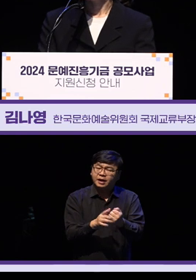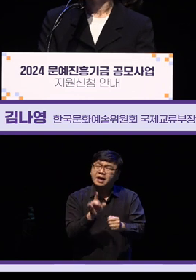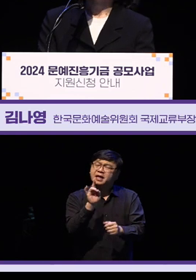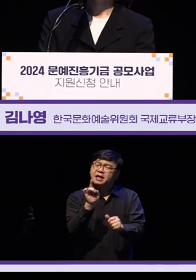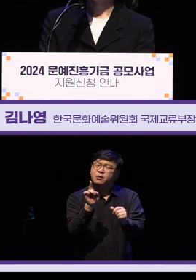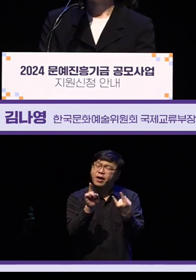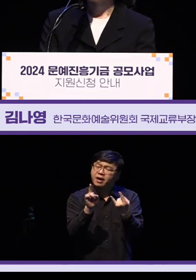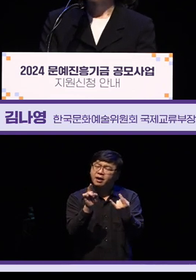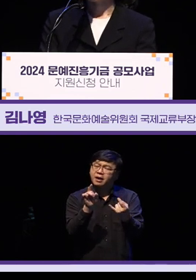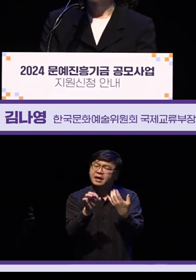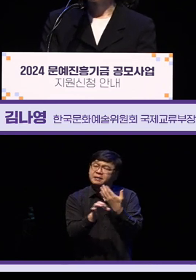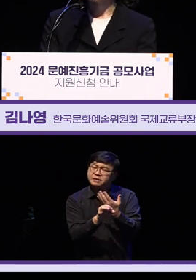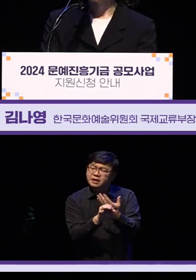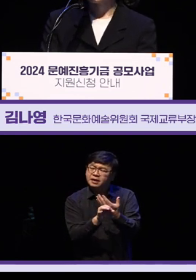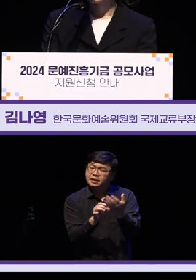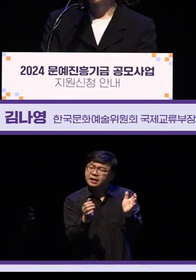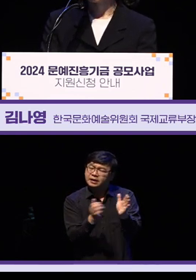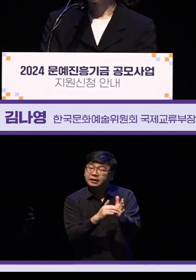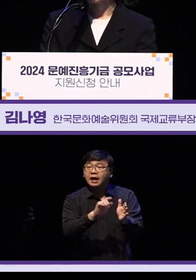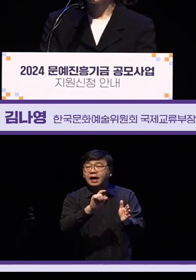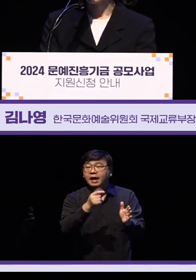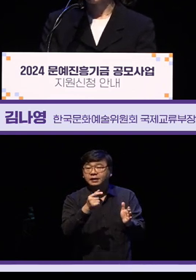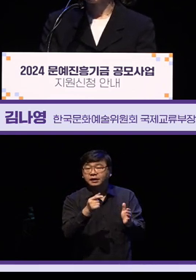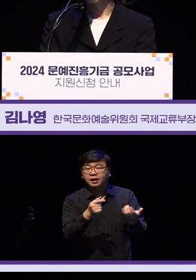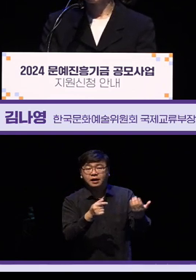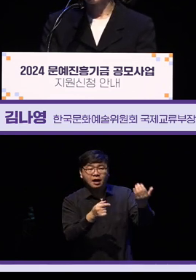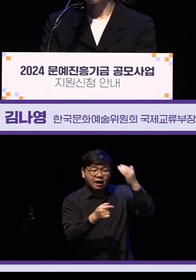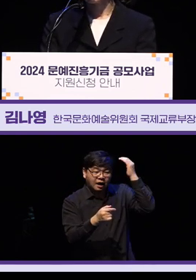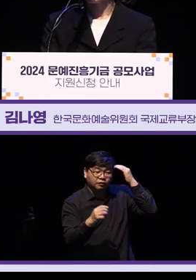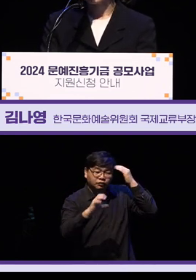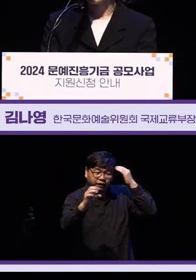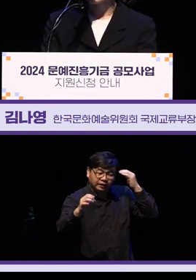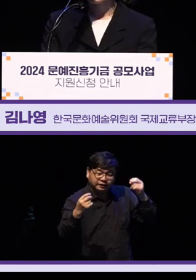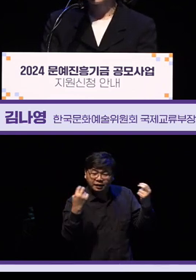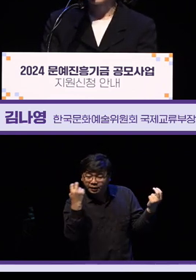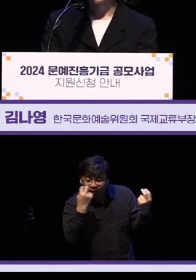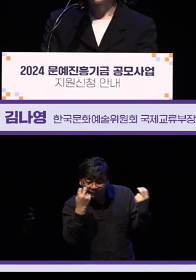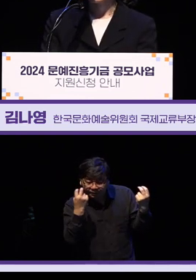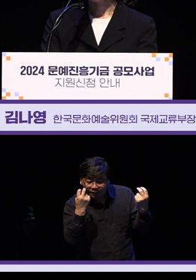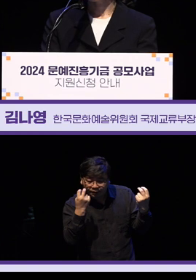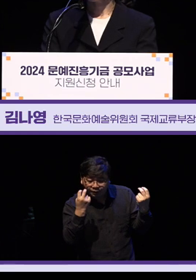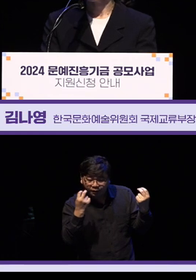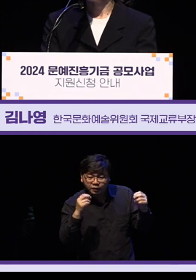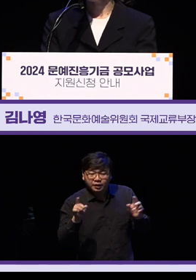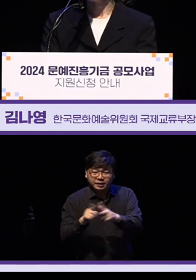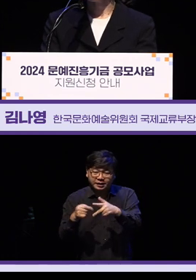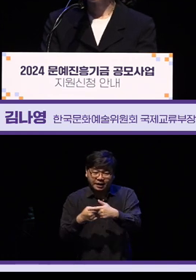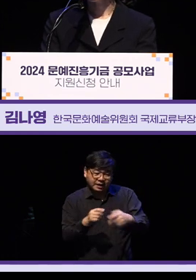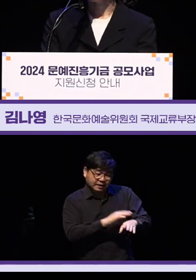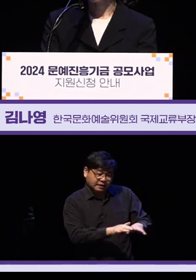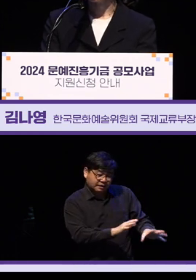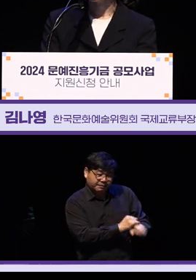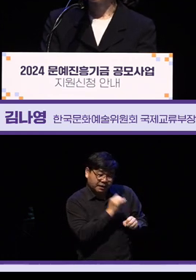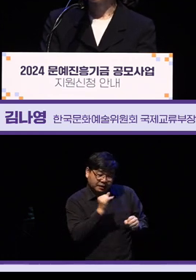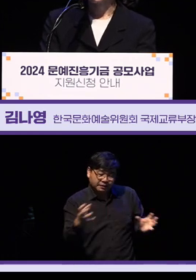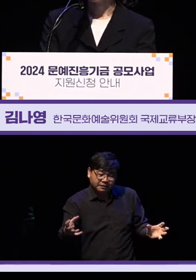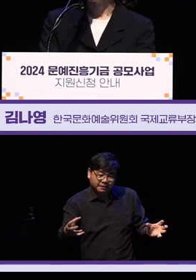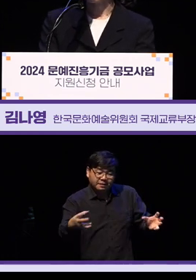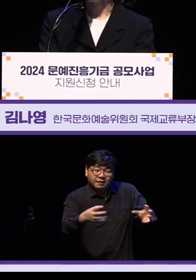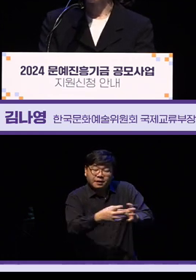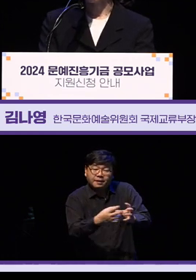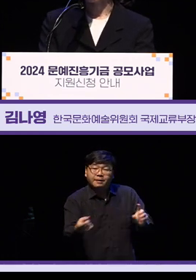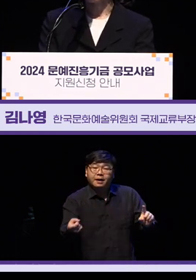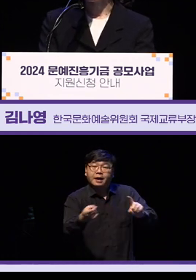아니라 양국에 대한 그간의 충분한 사전 조사와 이해를 바탕으로 한 협업 사업 그리고 예술적 수월성을